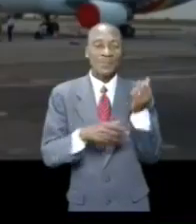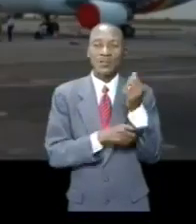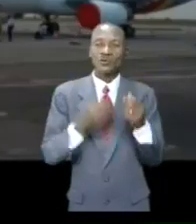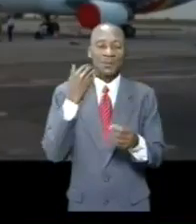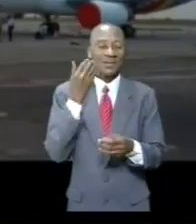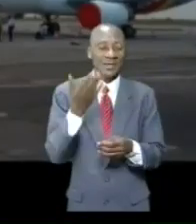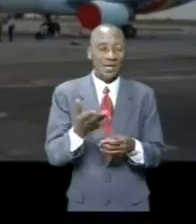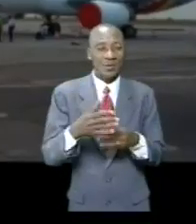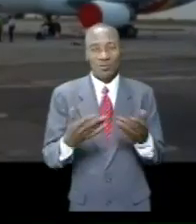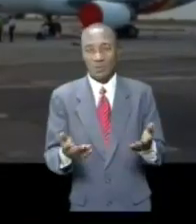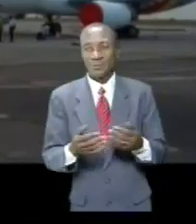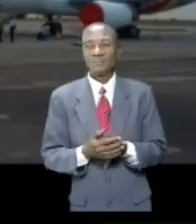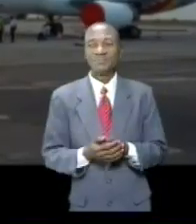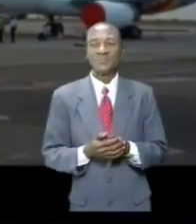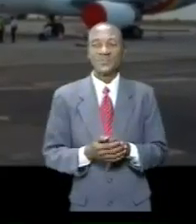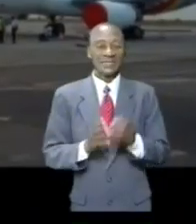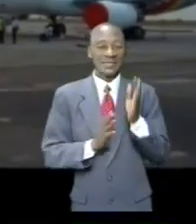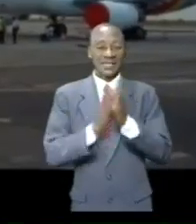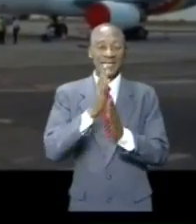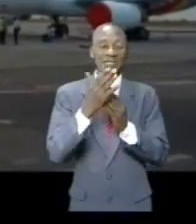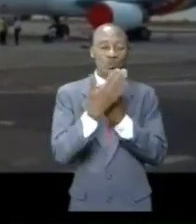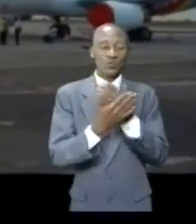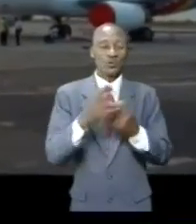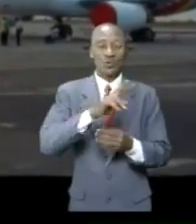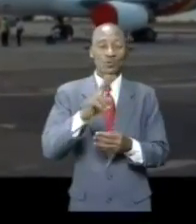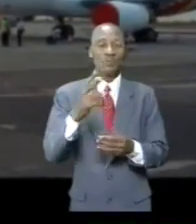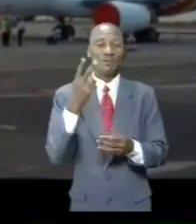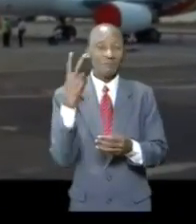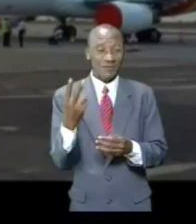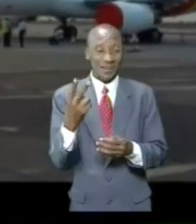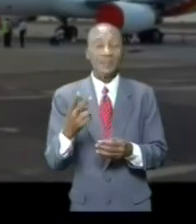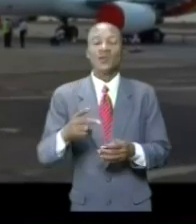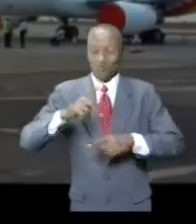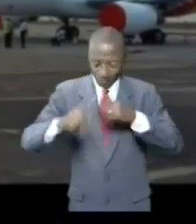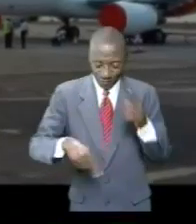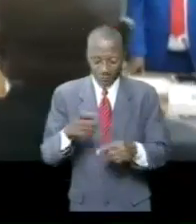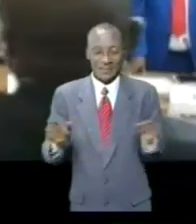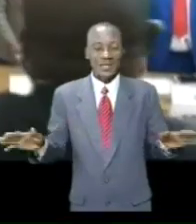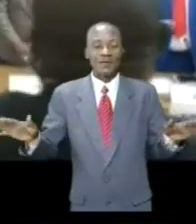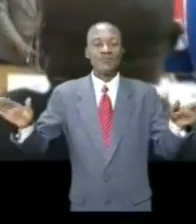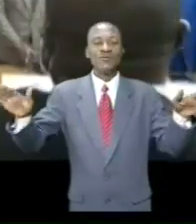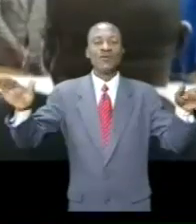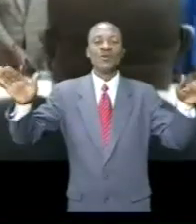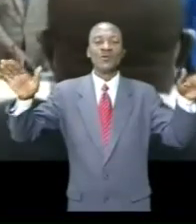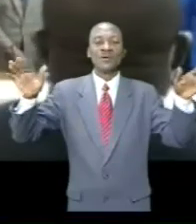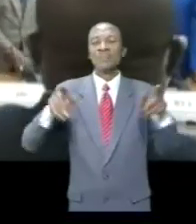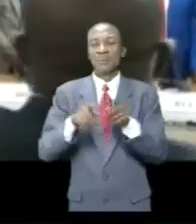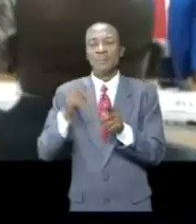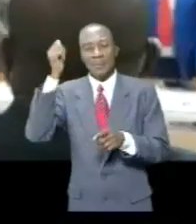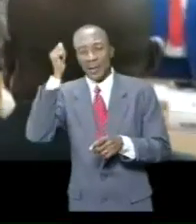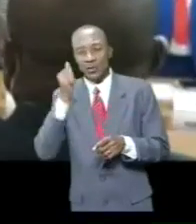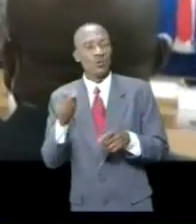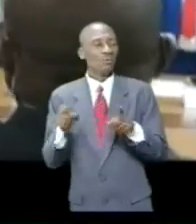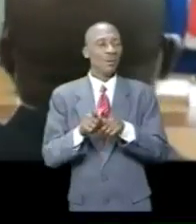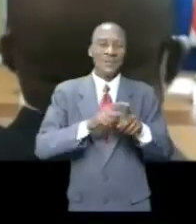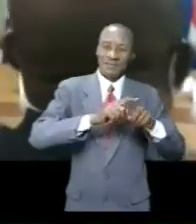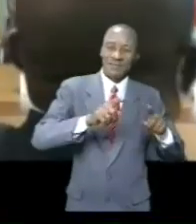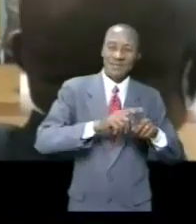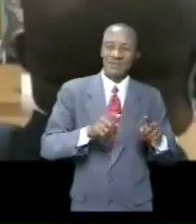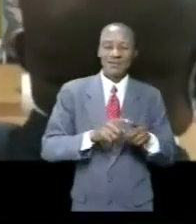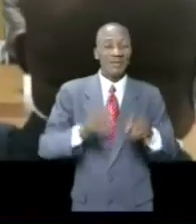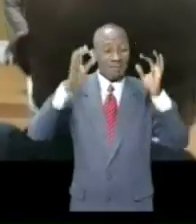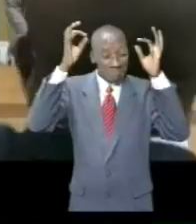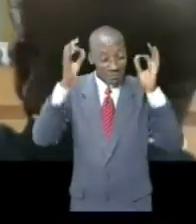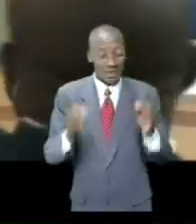La reprise des vols le 15 août 2020 est une aubaine pour tous les voyageurs, mais l'observance des mesures sanitaires demeure